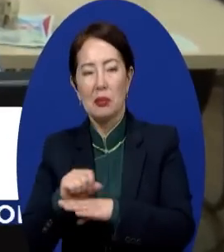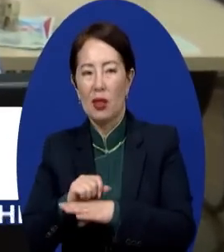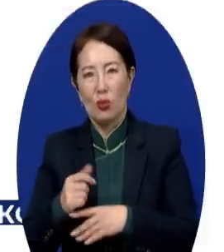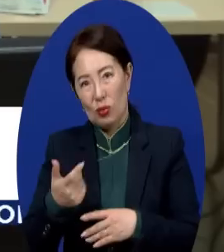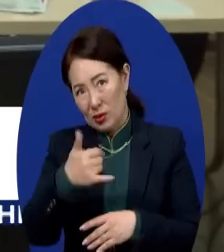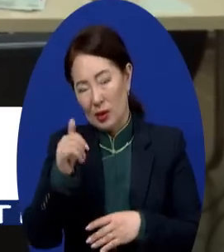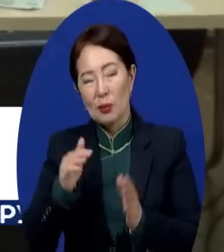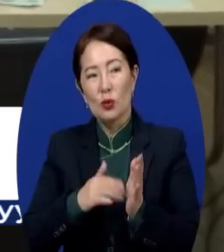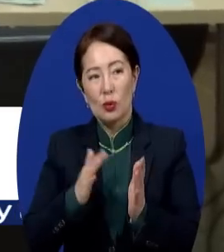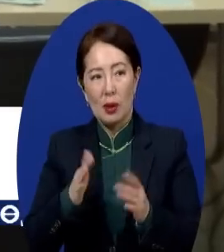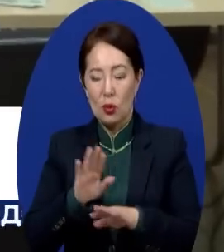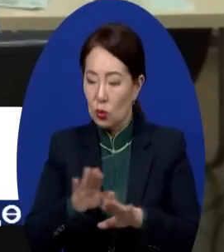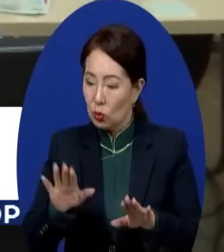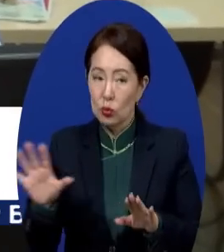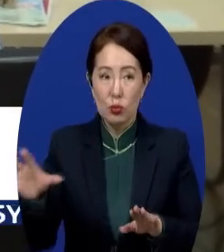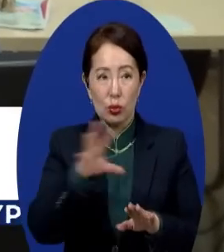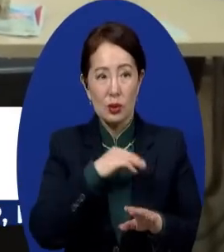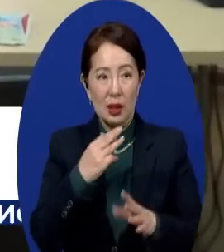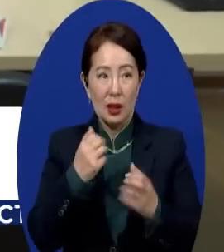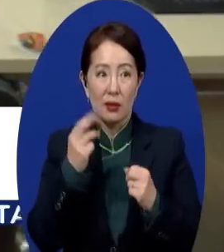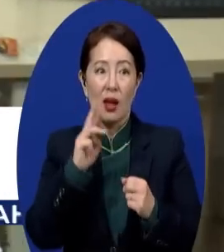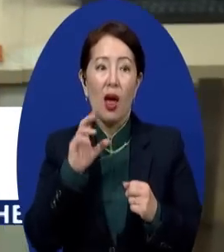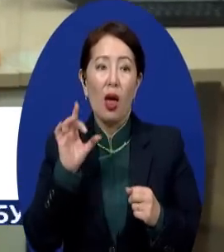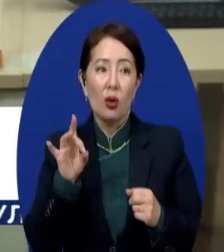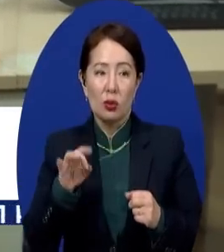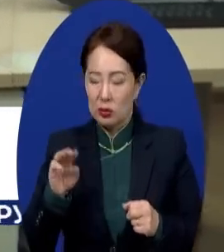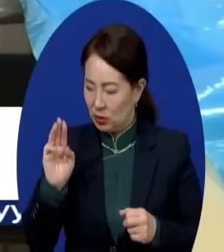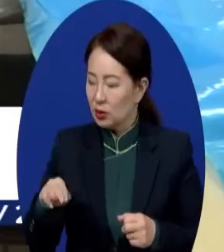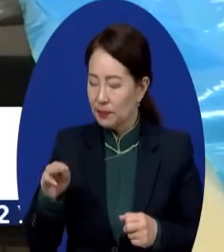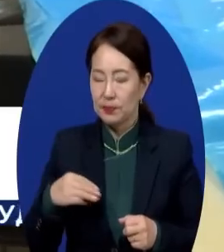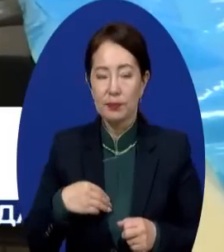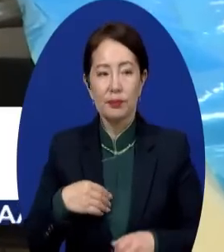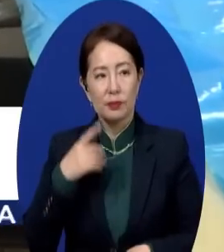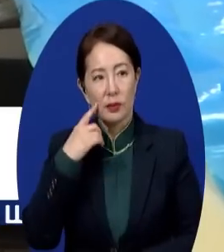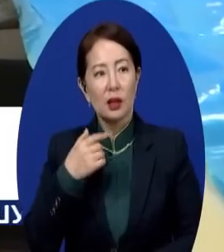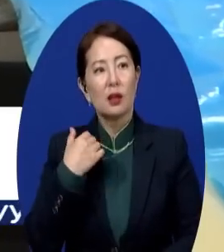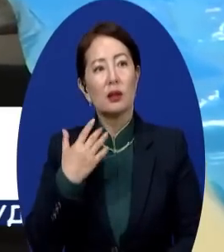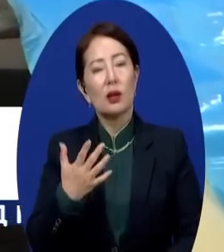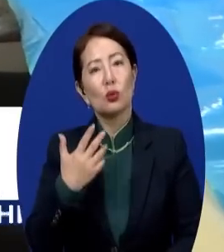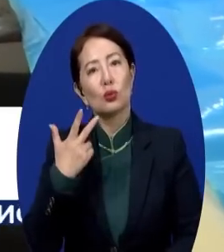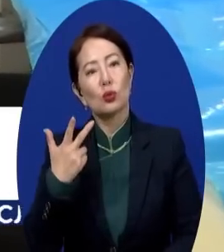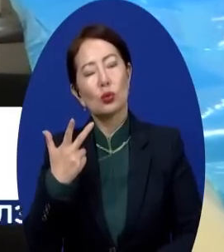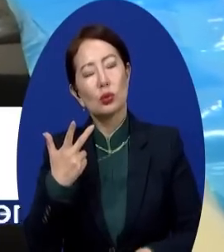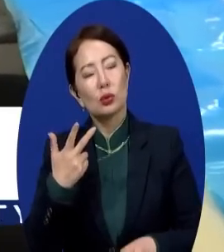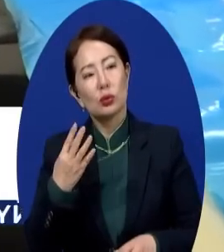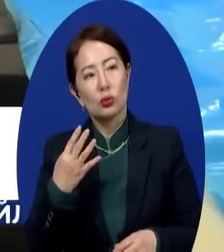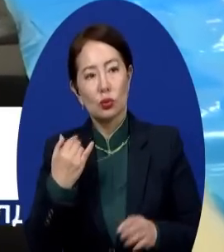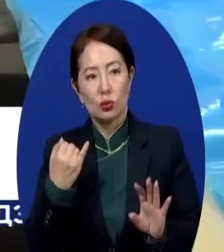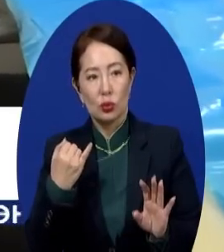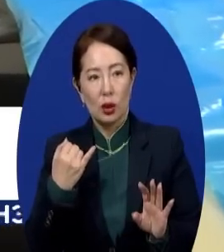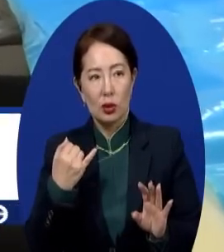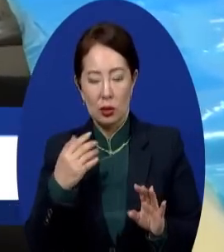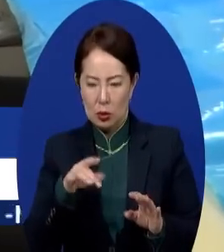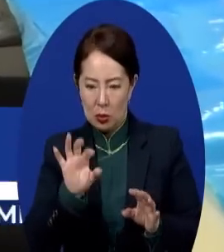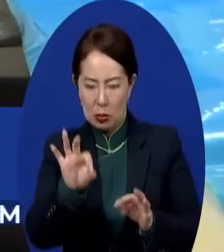хүүхдүүд байгаа. Тэгэхээр та хүүхдүүдээс бүгднгээс навсан дээр гэж бодож байгаа юу? Ер нь л тийм. 530 хүүхдэд 6-аас 4 ингээ хичээл орж байгаа. Тэрнээс